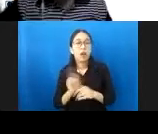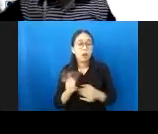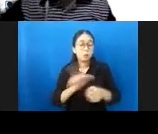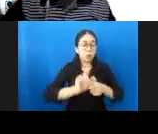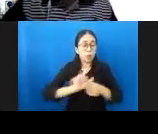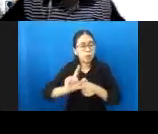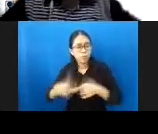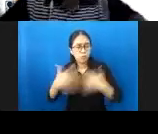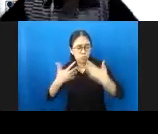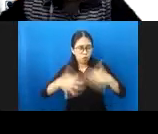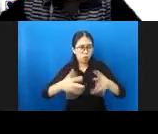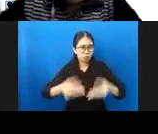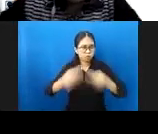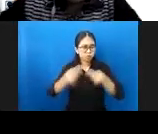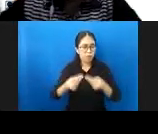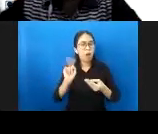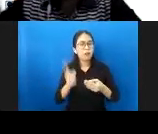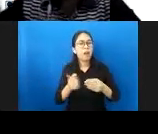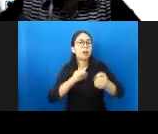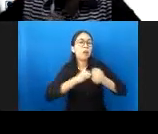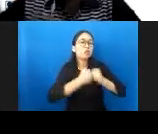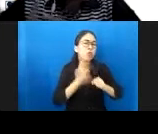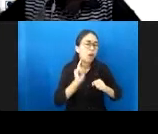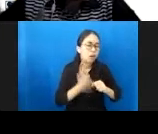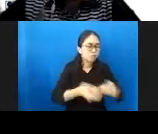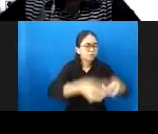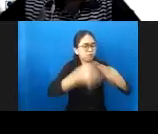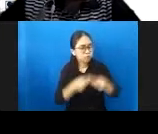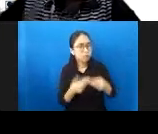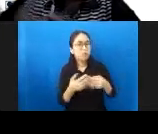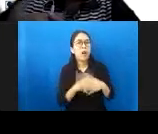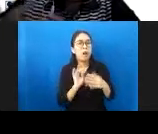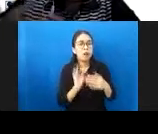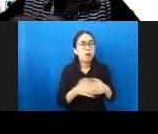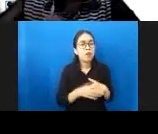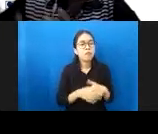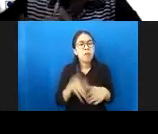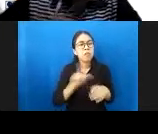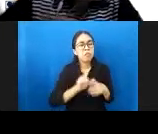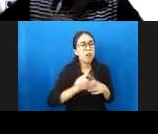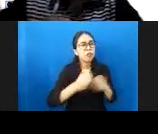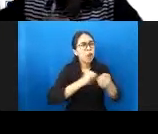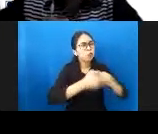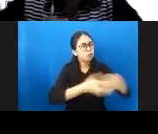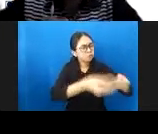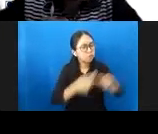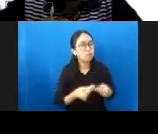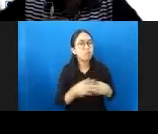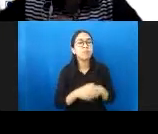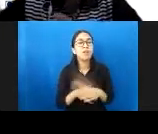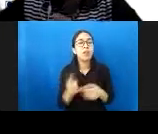pelatihan-pelatihan dengan kasus, kemudian diberikan juga berbagai paparan-paparan dari